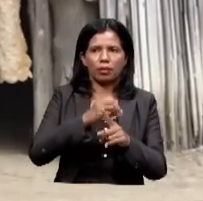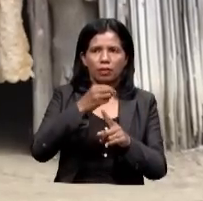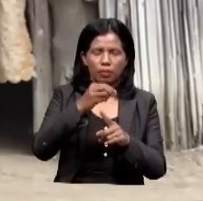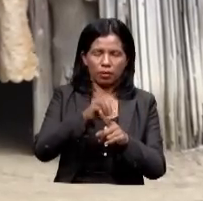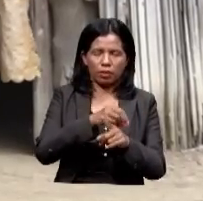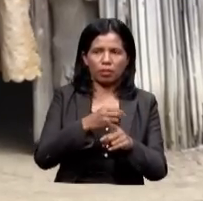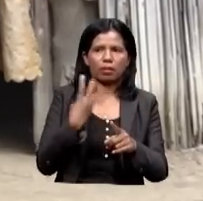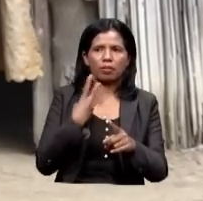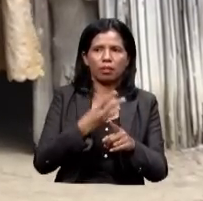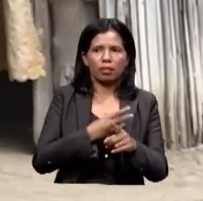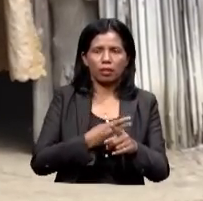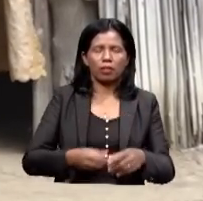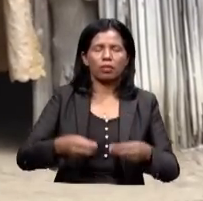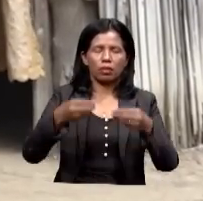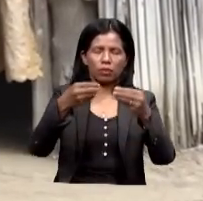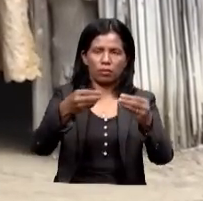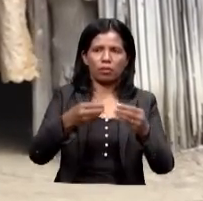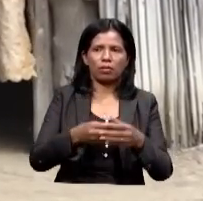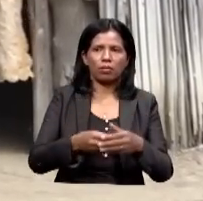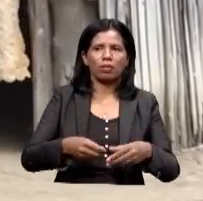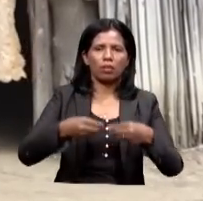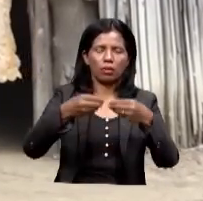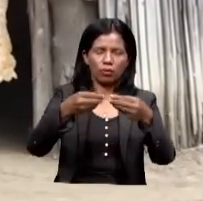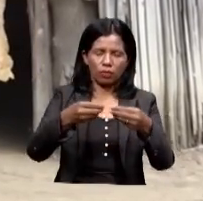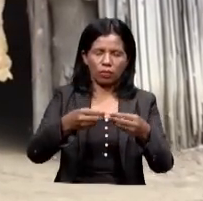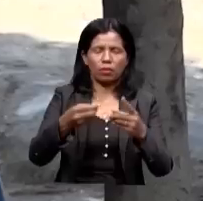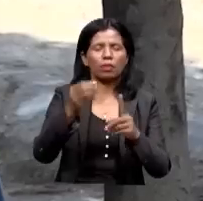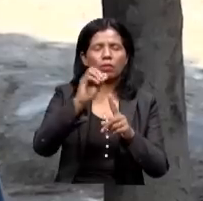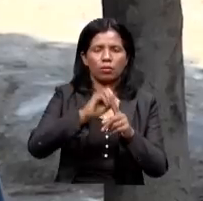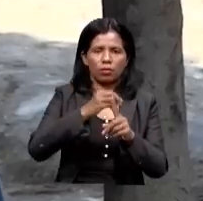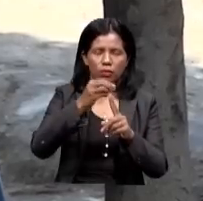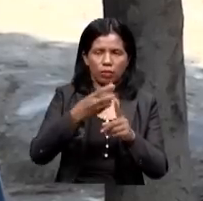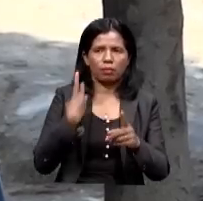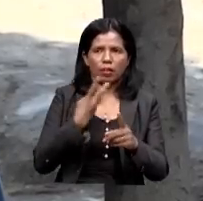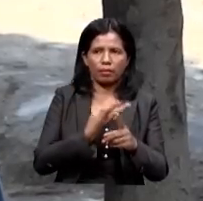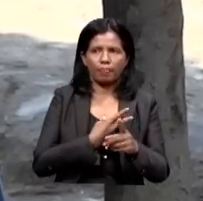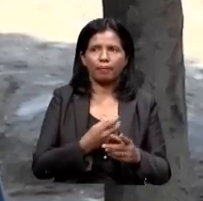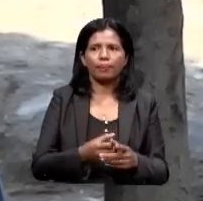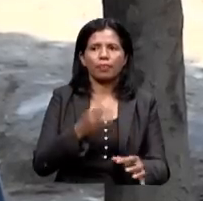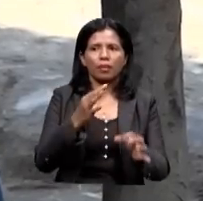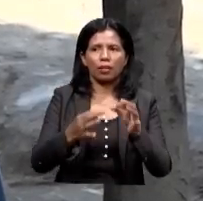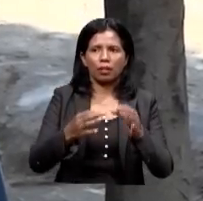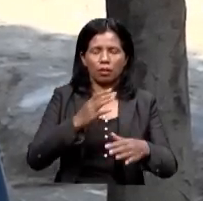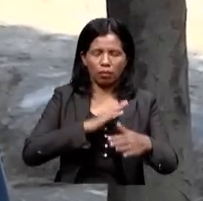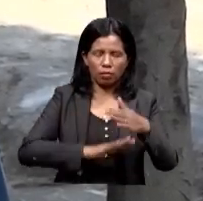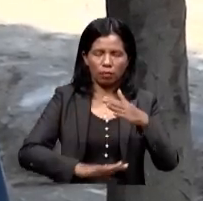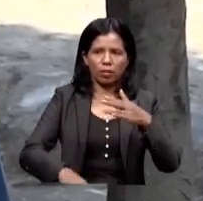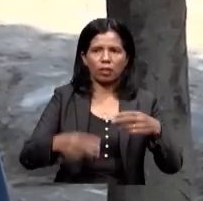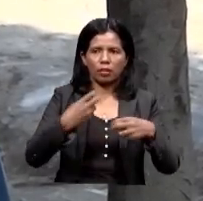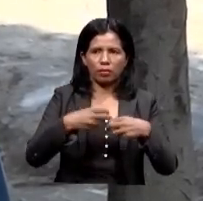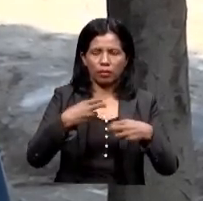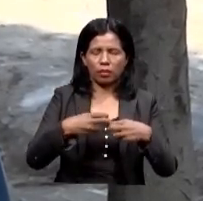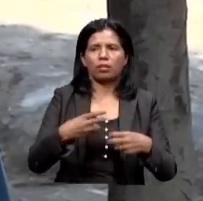hudi. Sira tawan hudi pasensi. Sui tida tengser sira kumayan. Maski Morris ya kondisian difisil